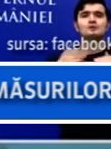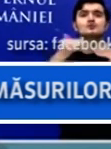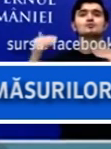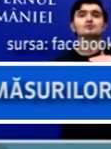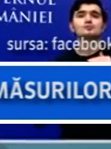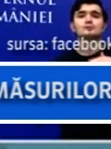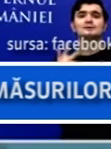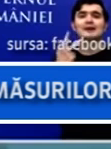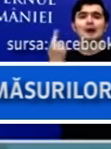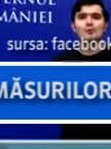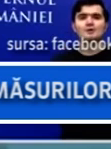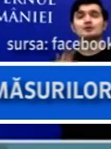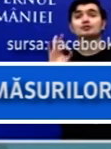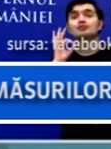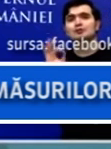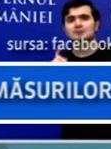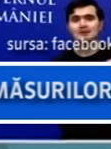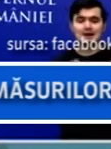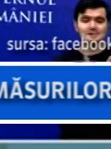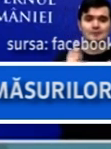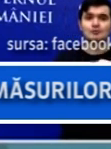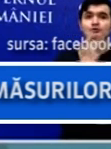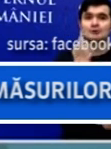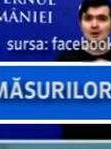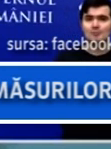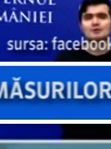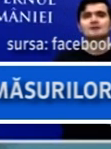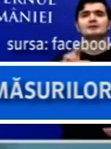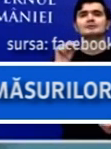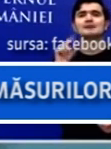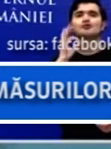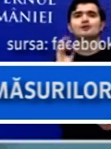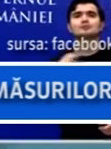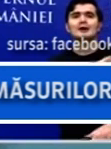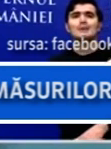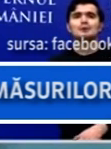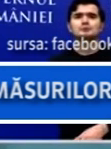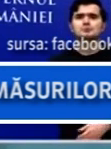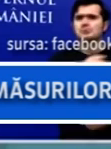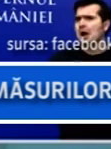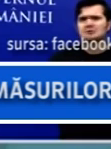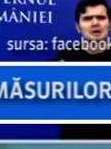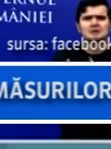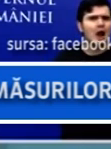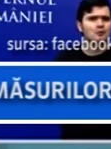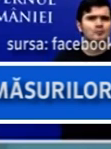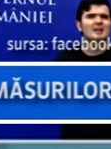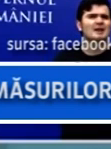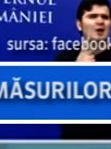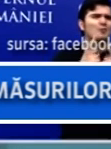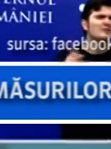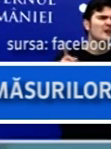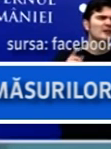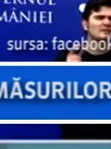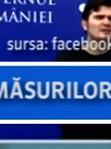mie 50%, peste 3 la mie 30%. Lucru care este acum, numai că era o diferență între restaurantele